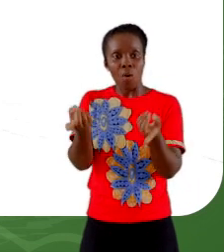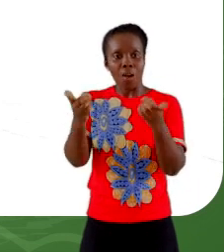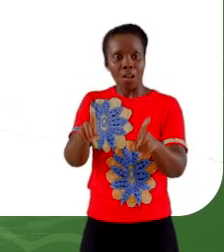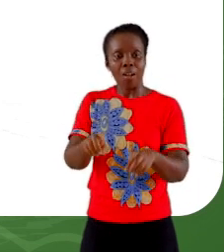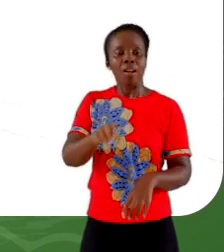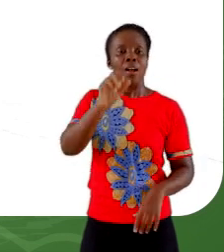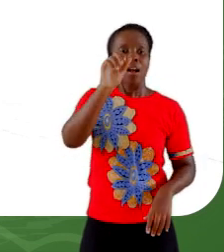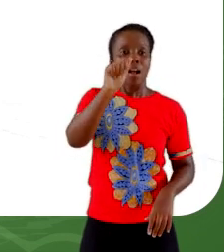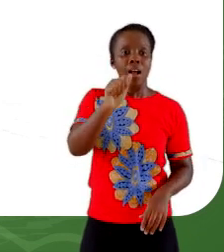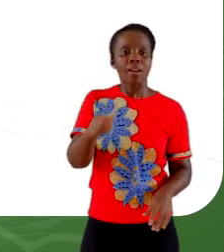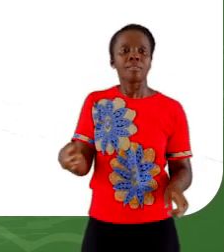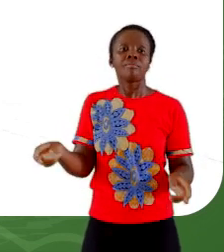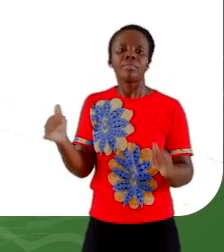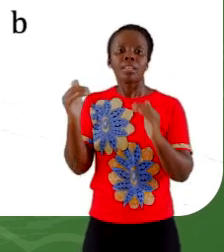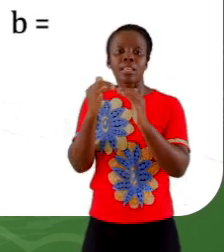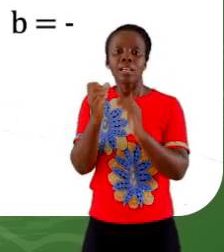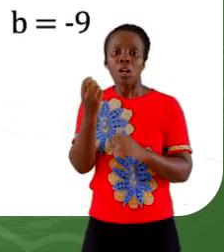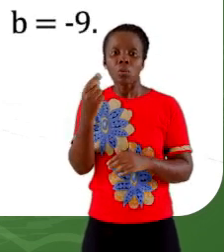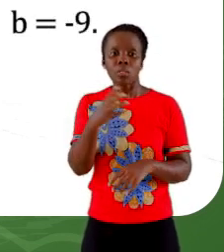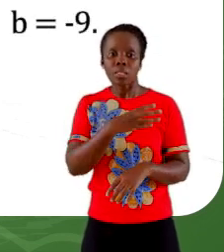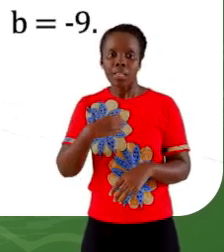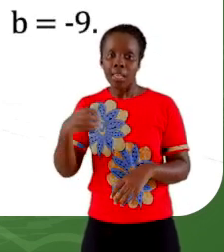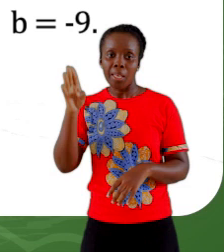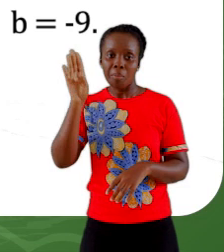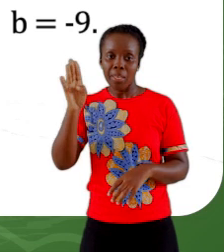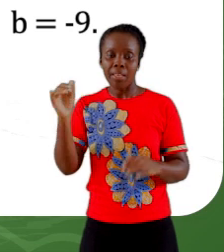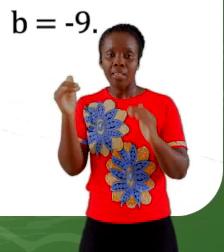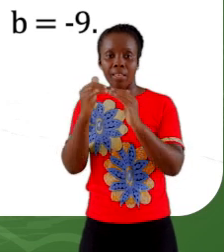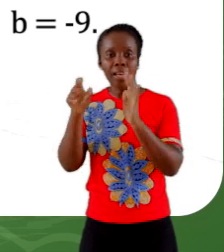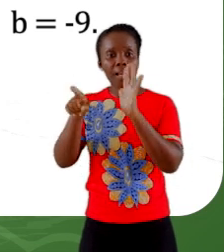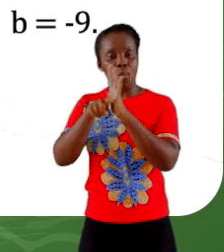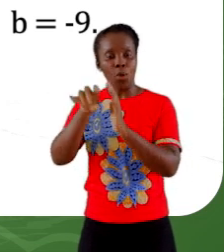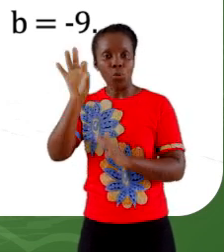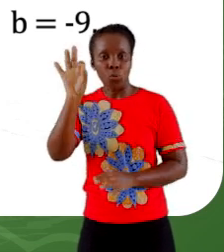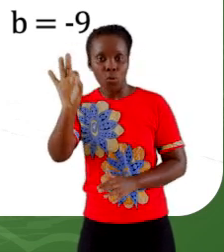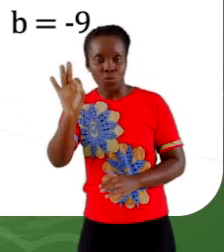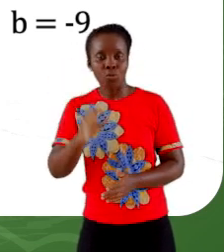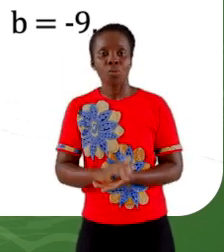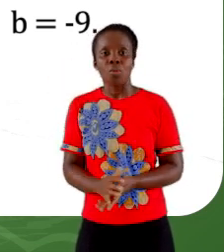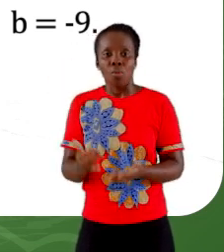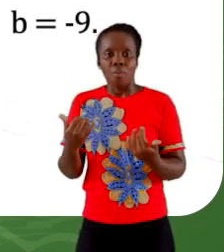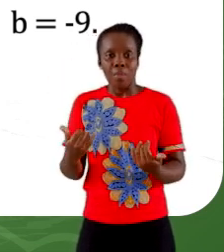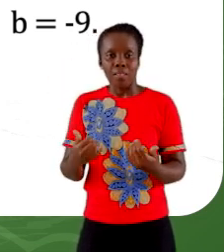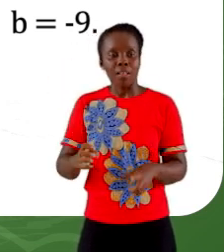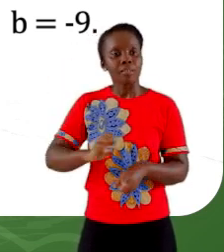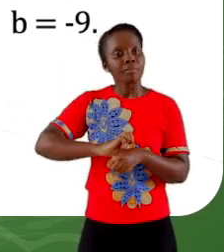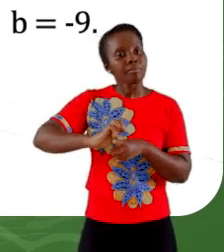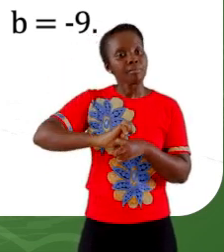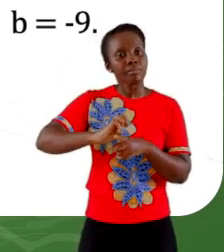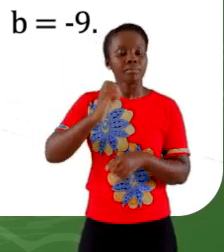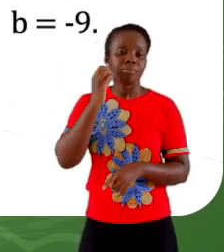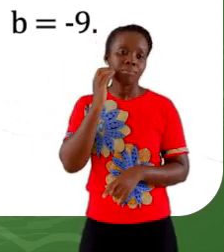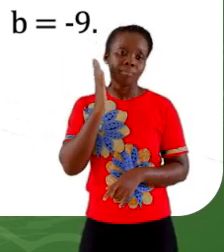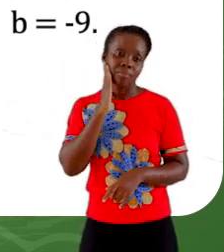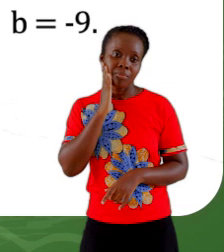A égale à 11 et B égale à moins 9. Nous passons à des exercices de